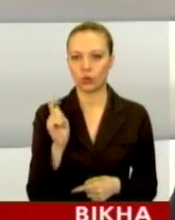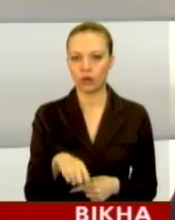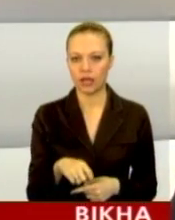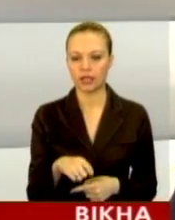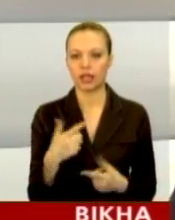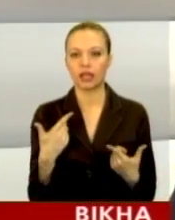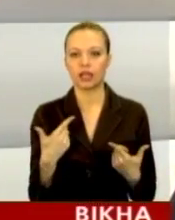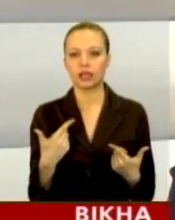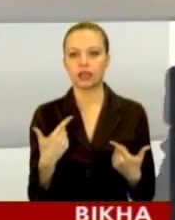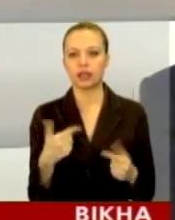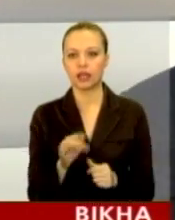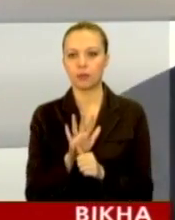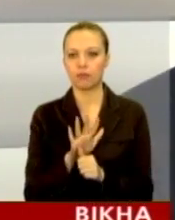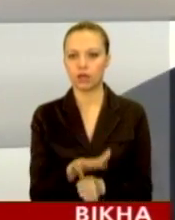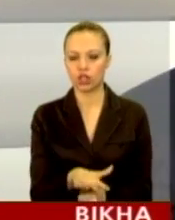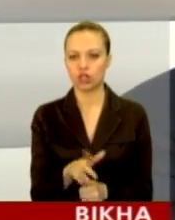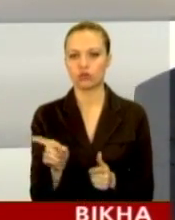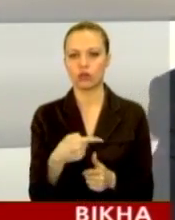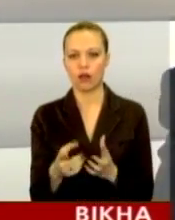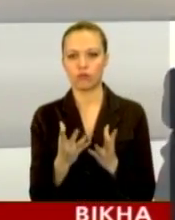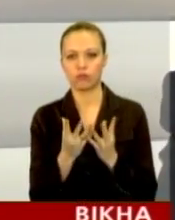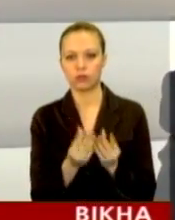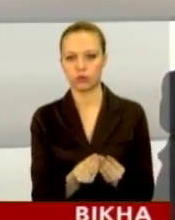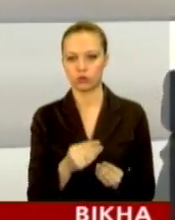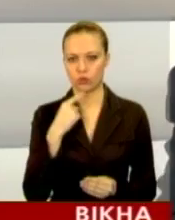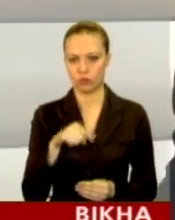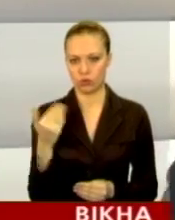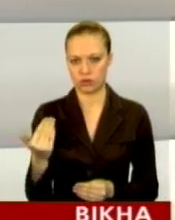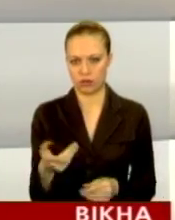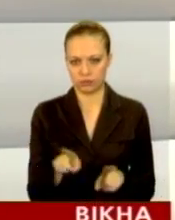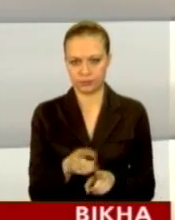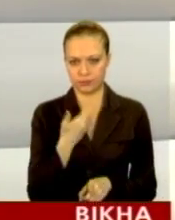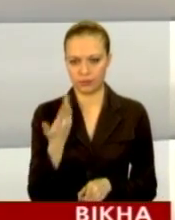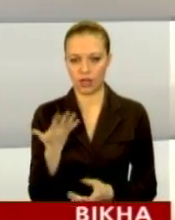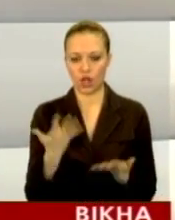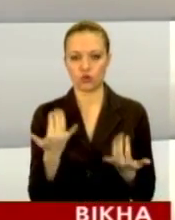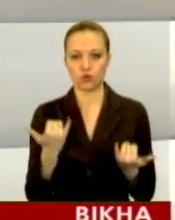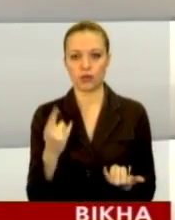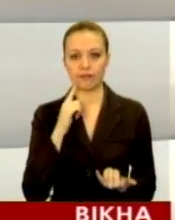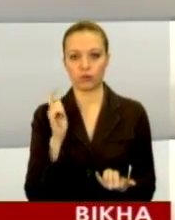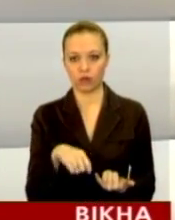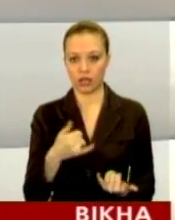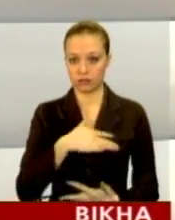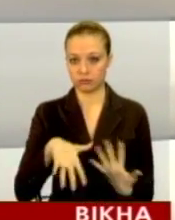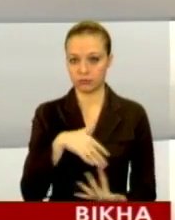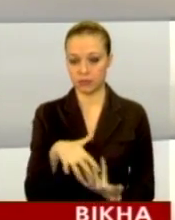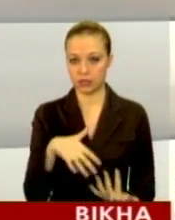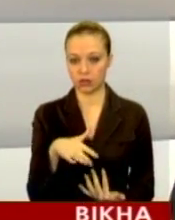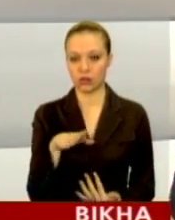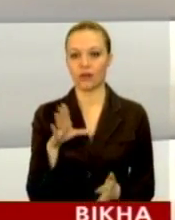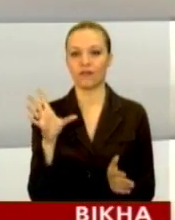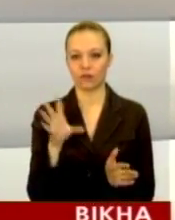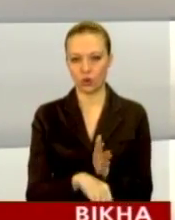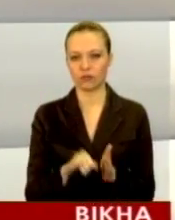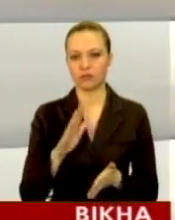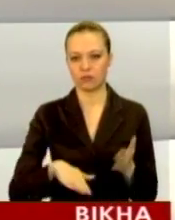України, де принижують або притисняють росіян. Якщо сьогодні в Україні існує безлад, в тому числі